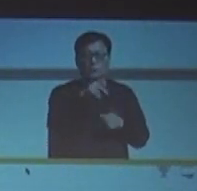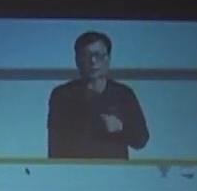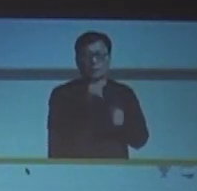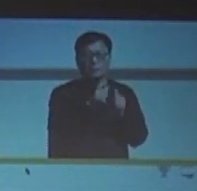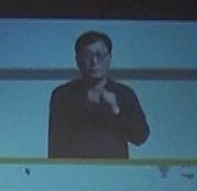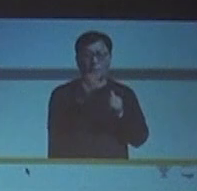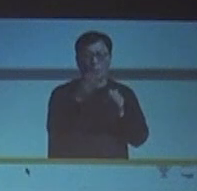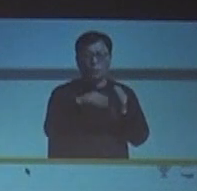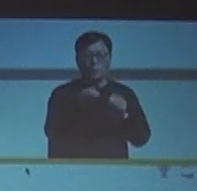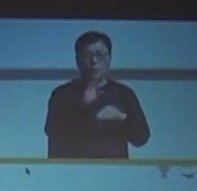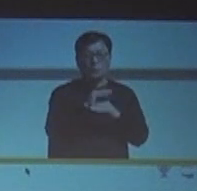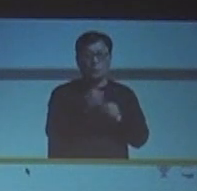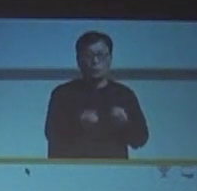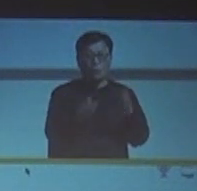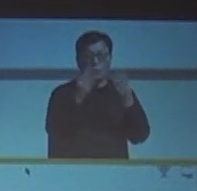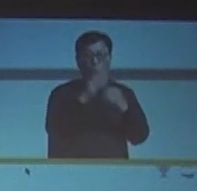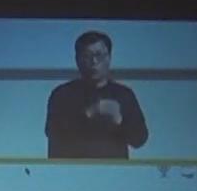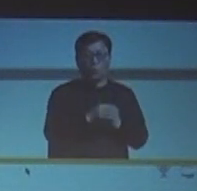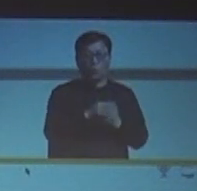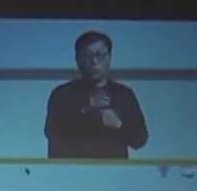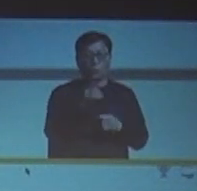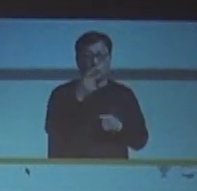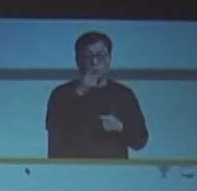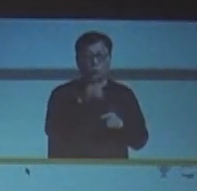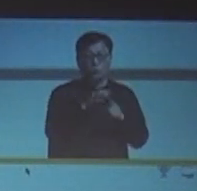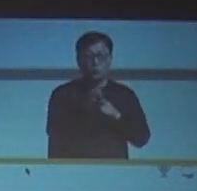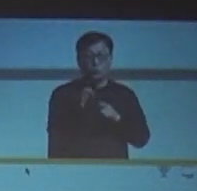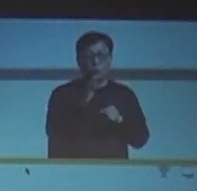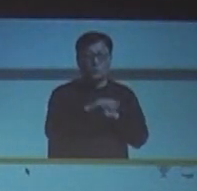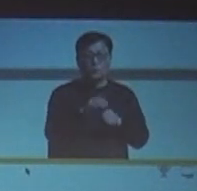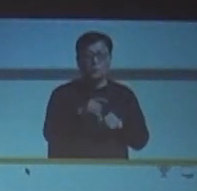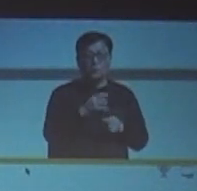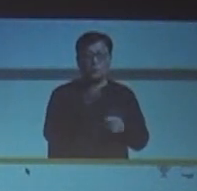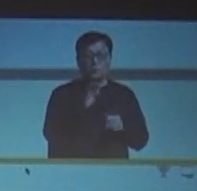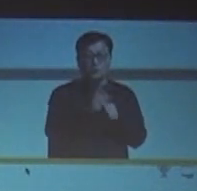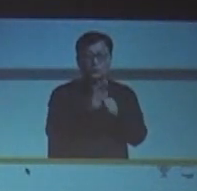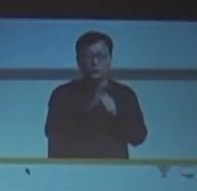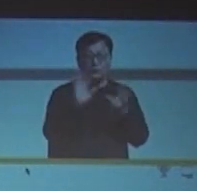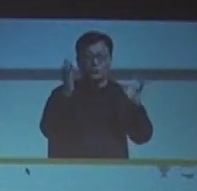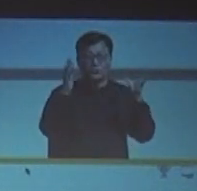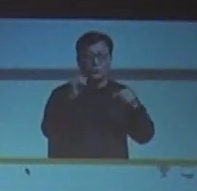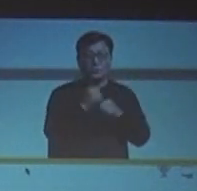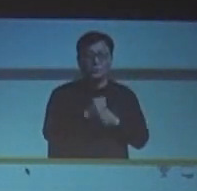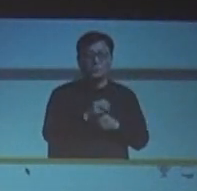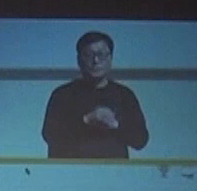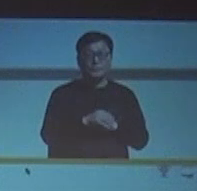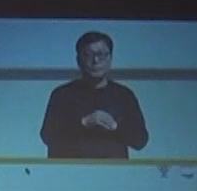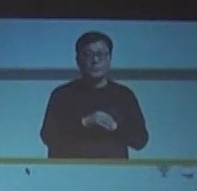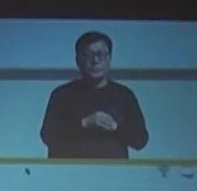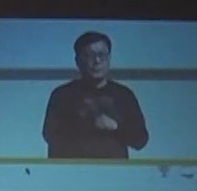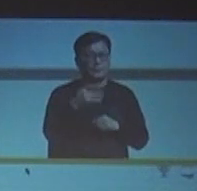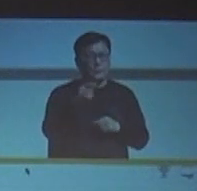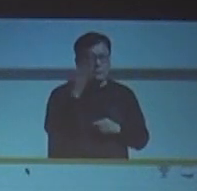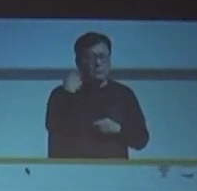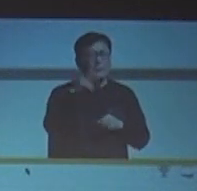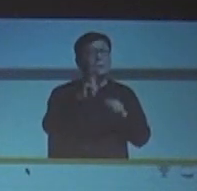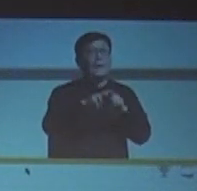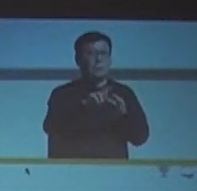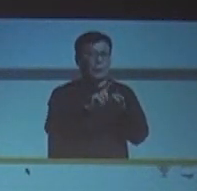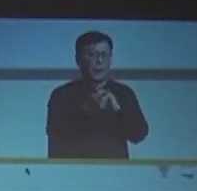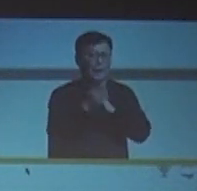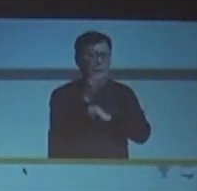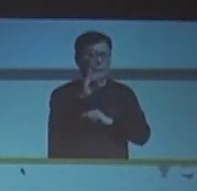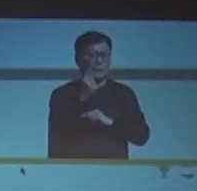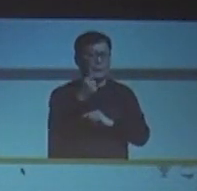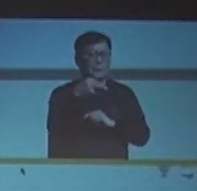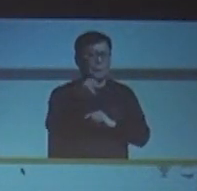꽃미남 신부님들 응원합니다. 주님 은총 가득한 시간 되시길 이라고 보내주셨습니다. 네네. 네. 사실은 이제 저희가 얼마 전에 인사 발령이 났습니다. 그렇죠. 네. 네. 새로운